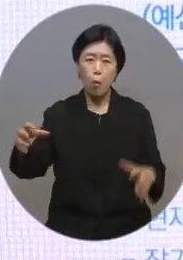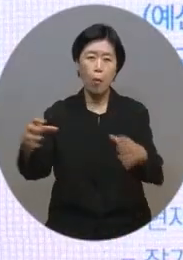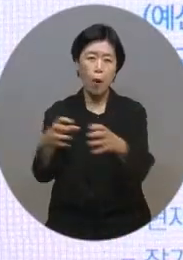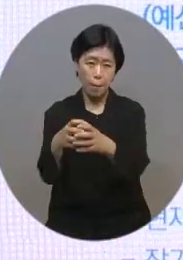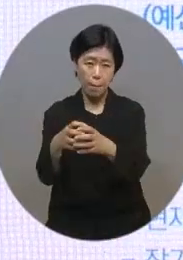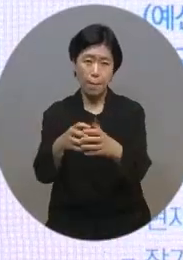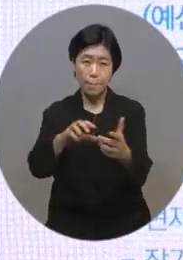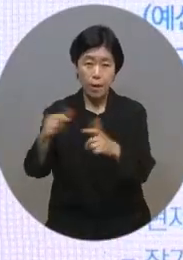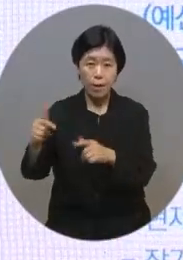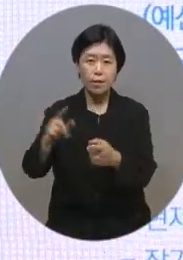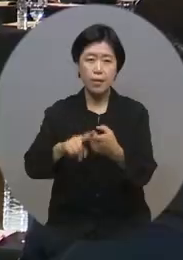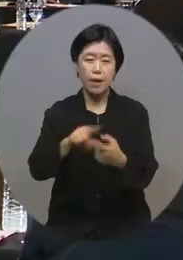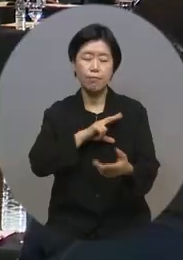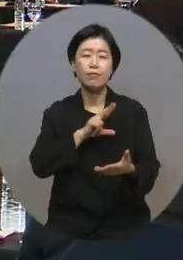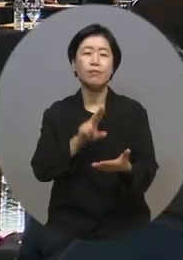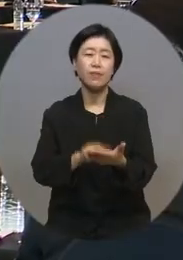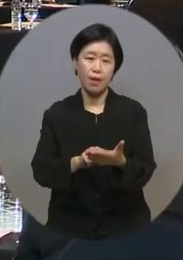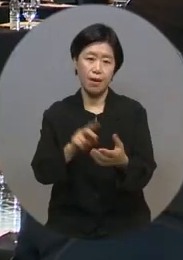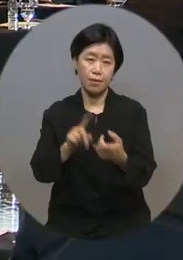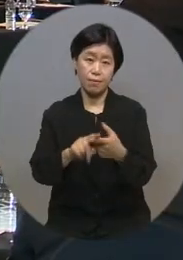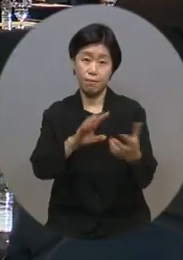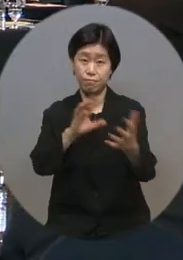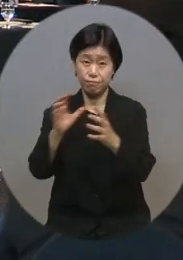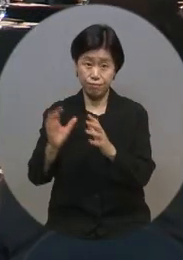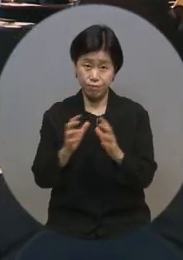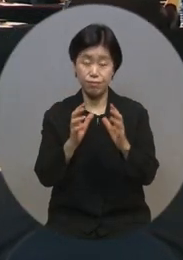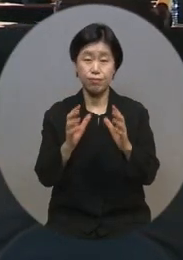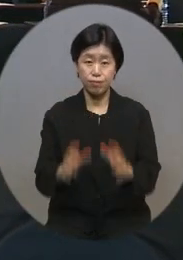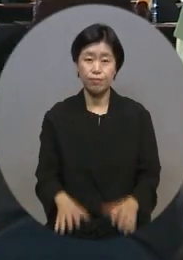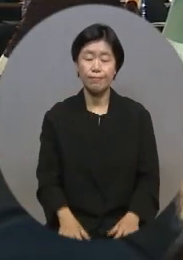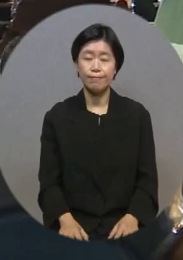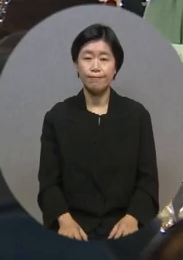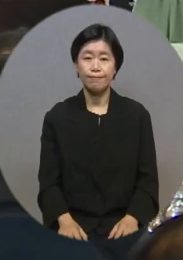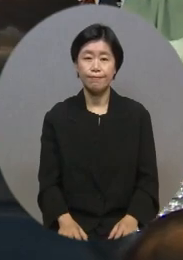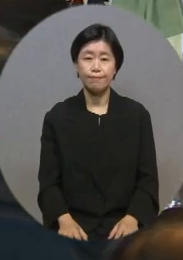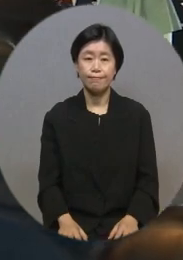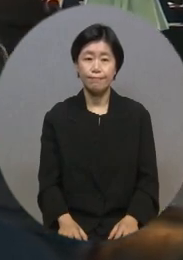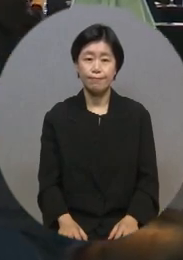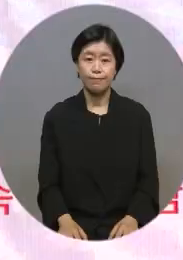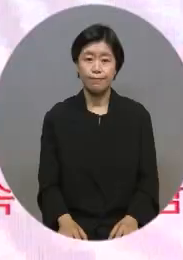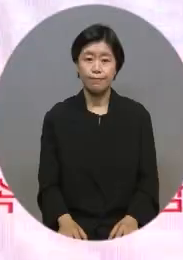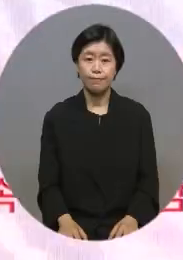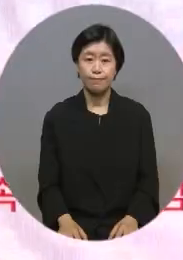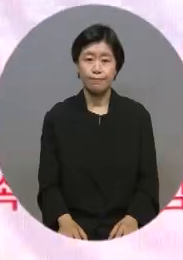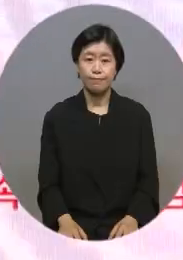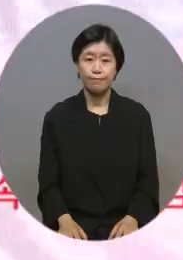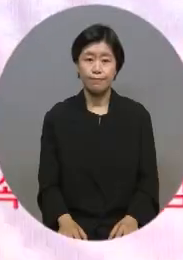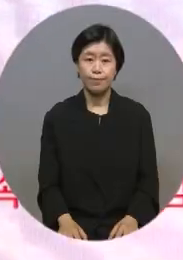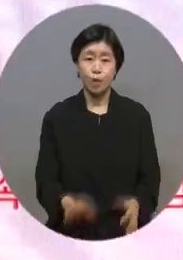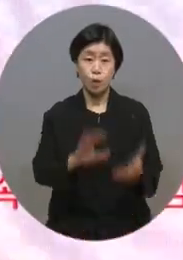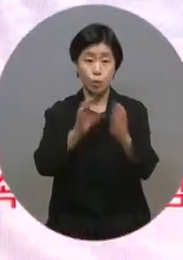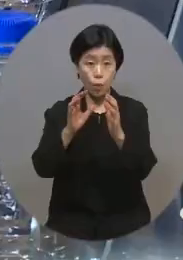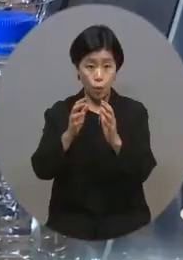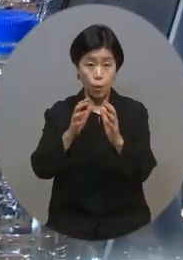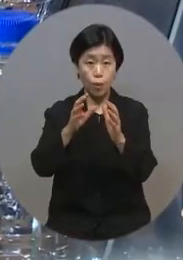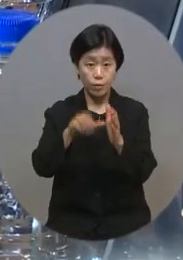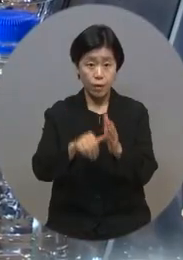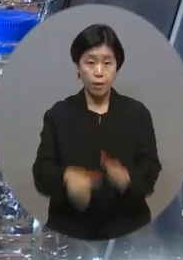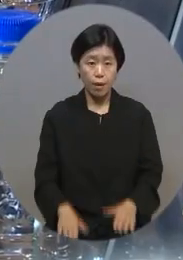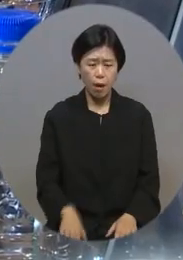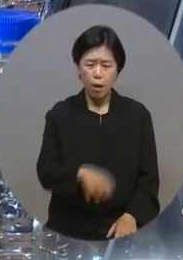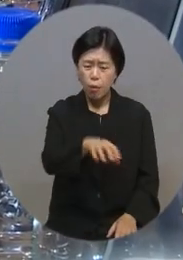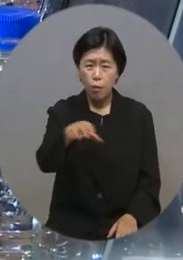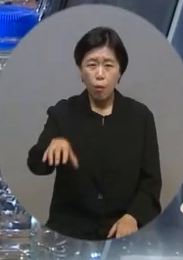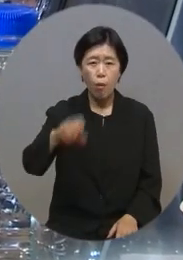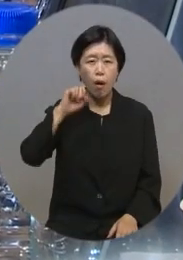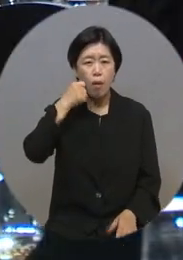특별자치도 지역의 주요 이슈를 가지고 열띤 토론이 진행돼 장례를 뜨겁게 달궜습니다. 원탁 대토론회가 지역의 어려운 현안들을